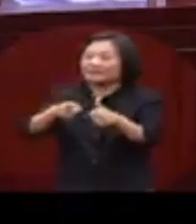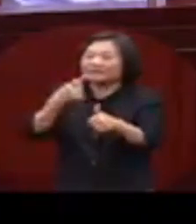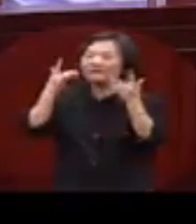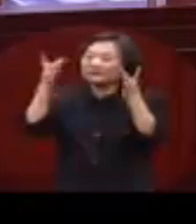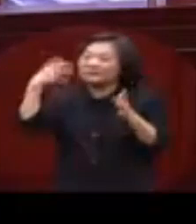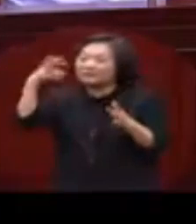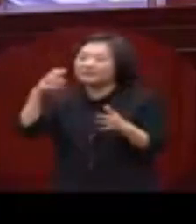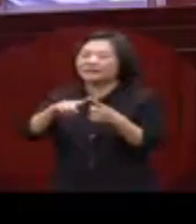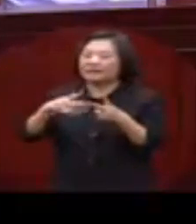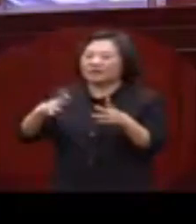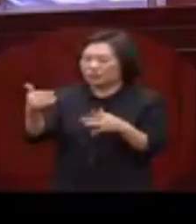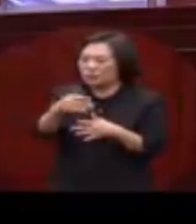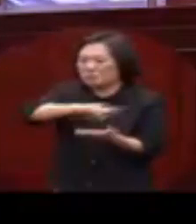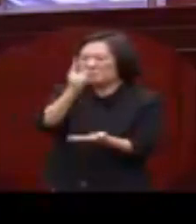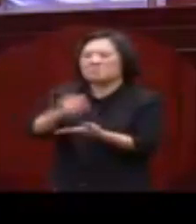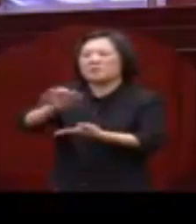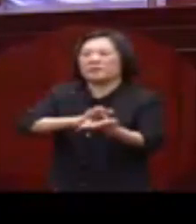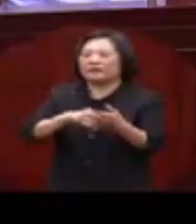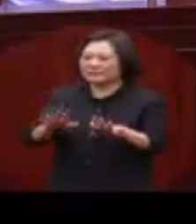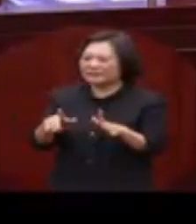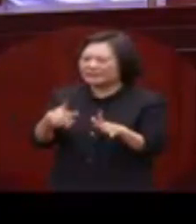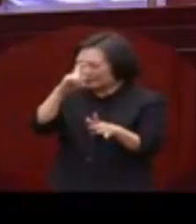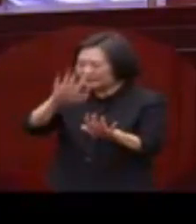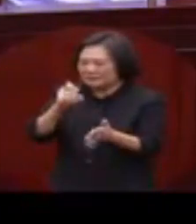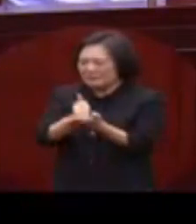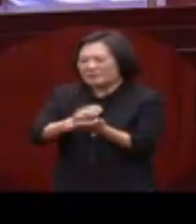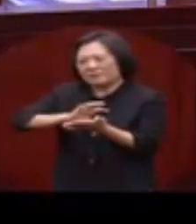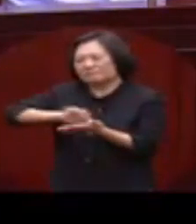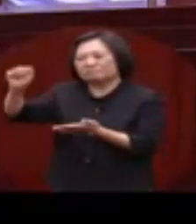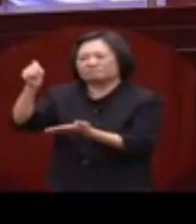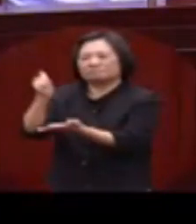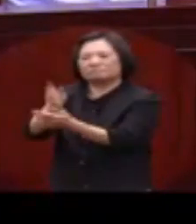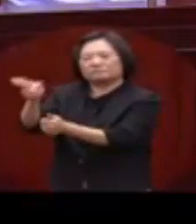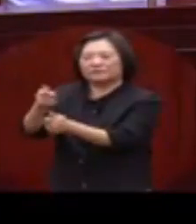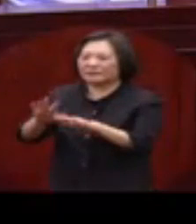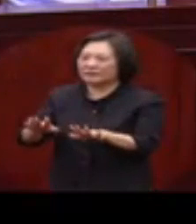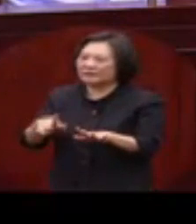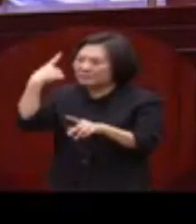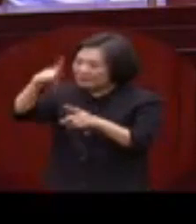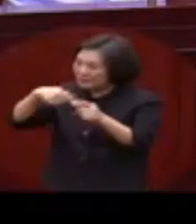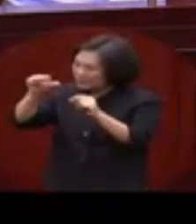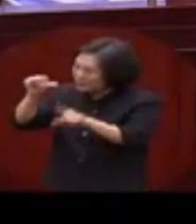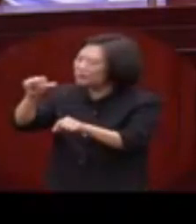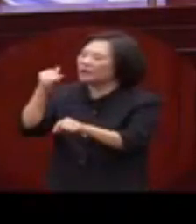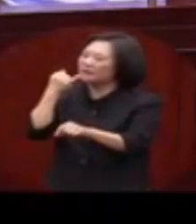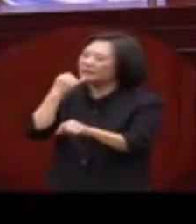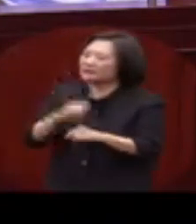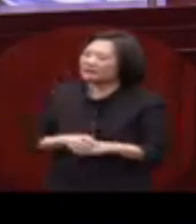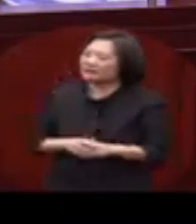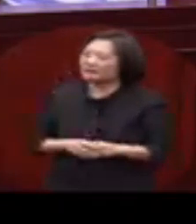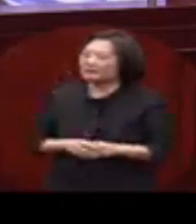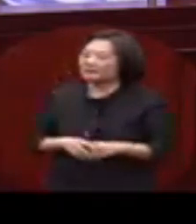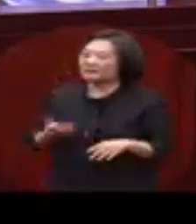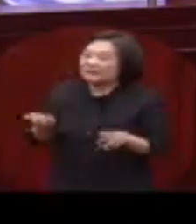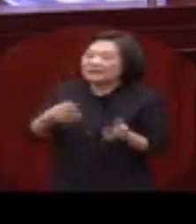以决标了，明年一月可以开工，那环评应该到5月应该可以全部做完。那刚才讲过我们这